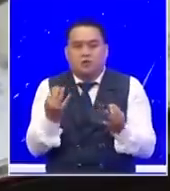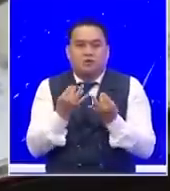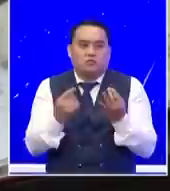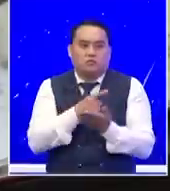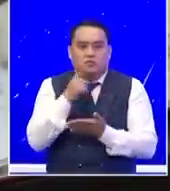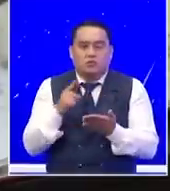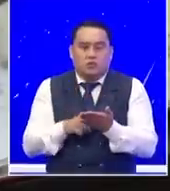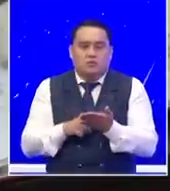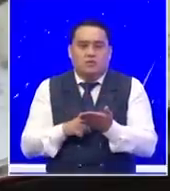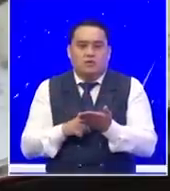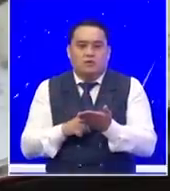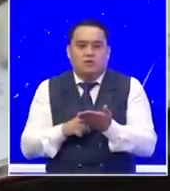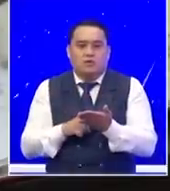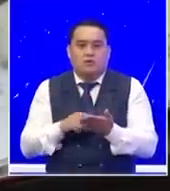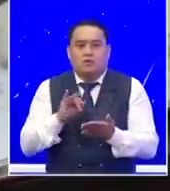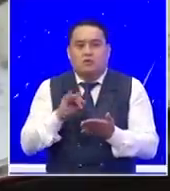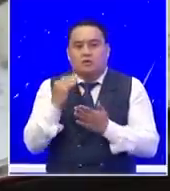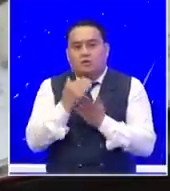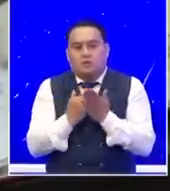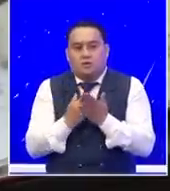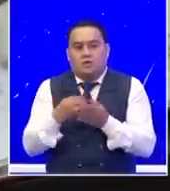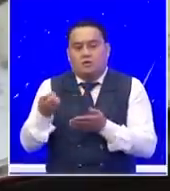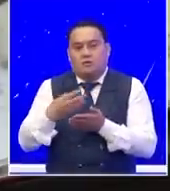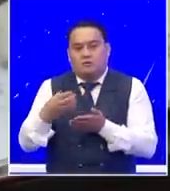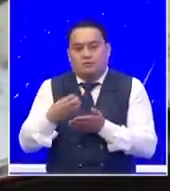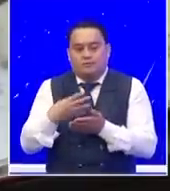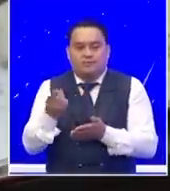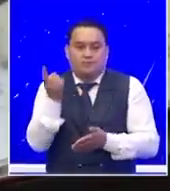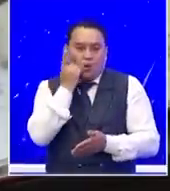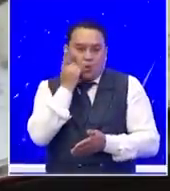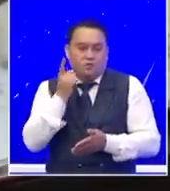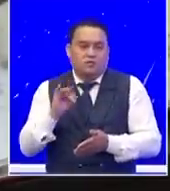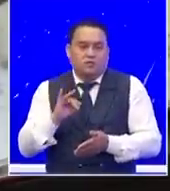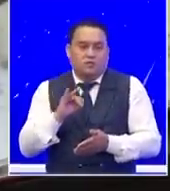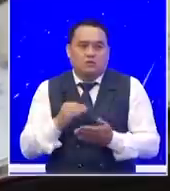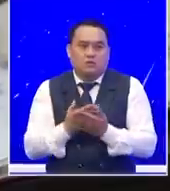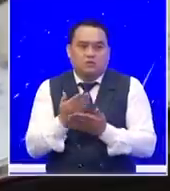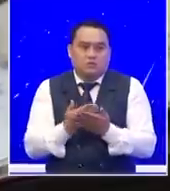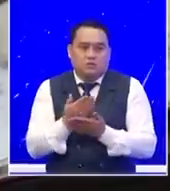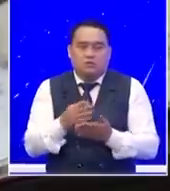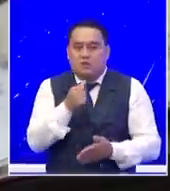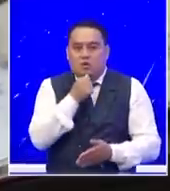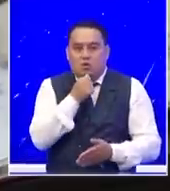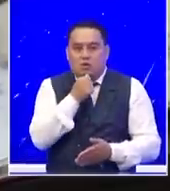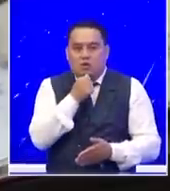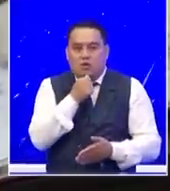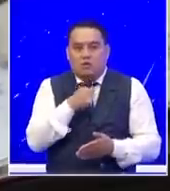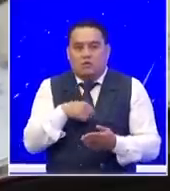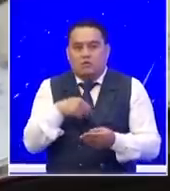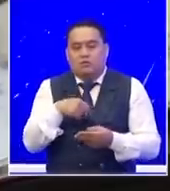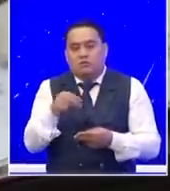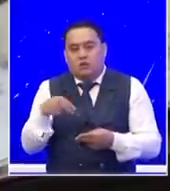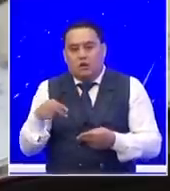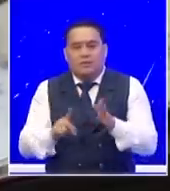кеттімді. И телефонға бір программа жазылдым. И соған шимақтап көрем деп шимақтай бастадым.